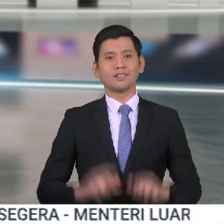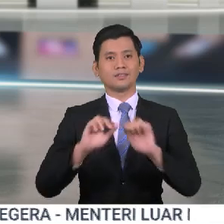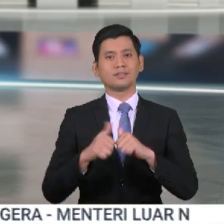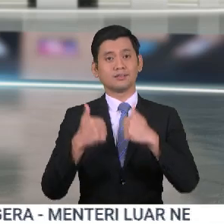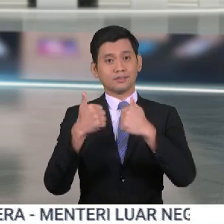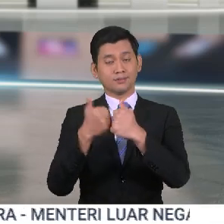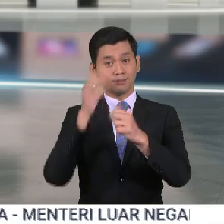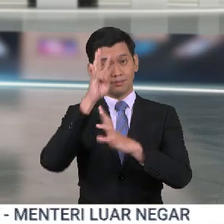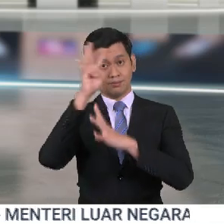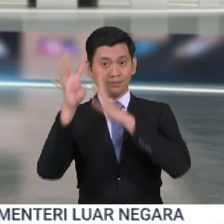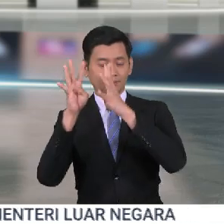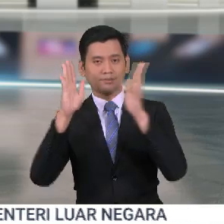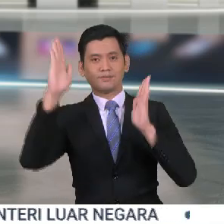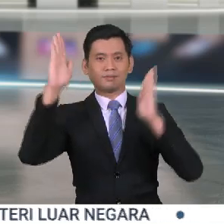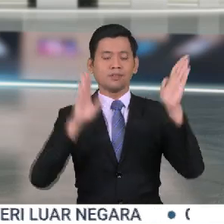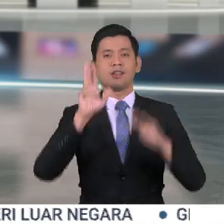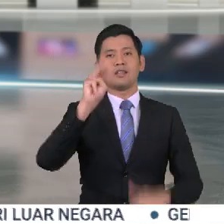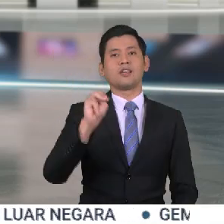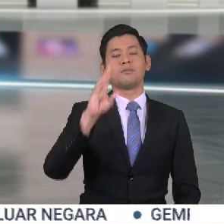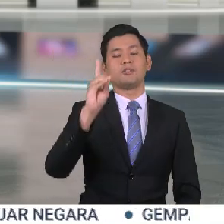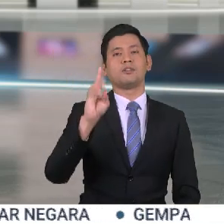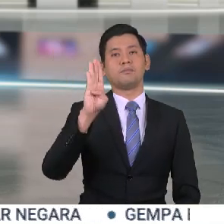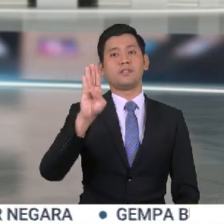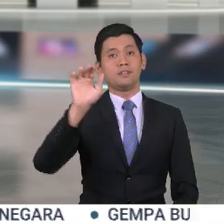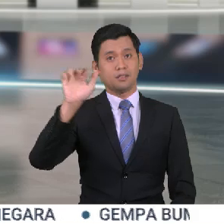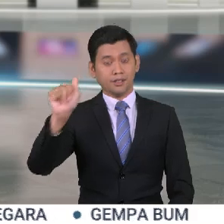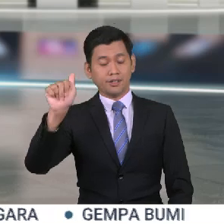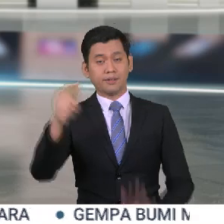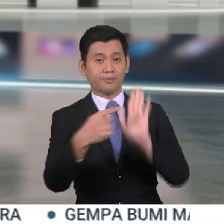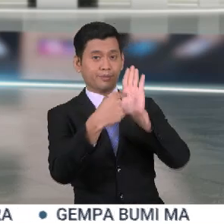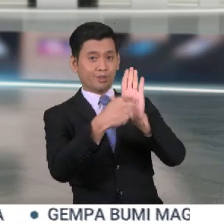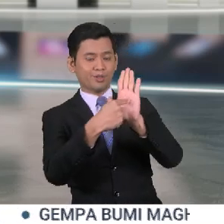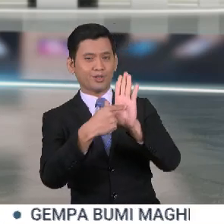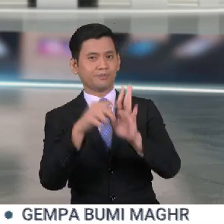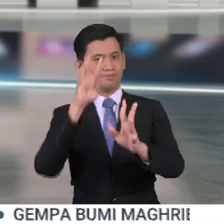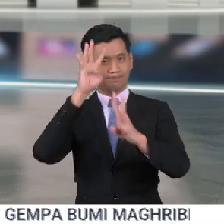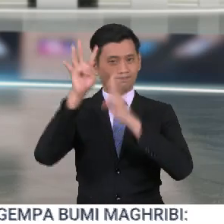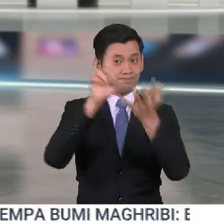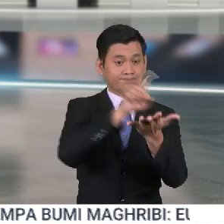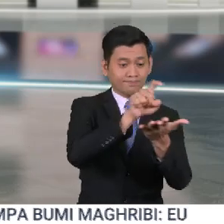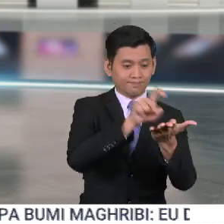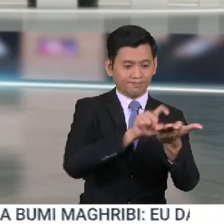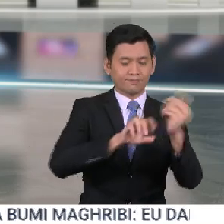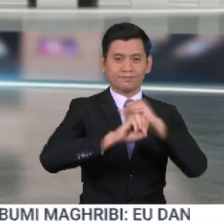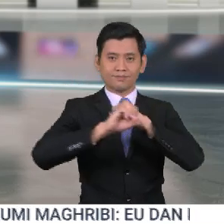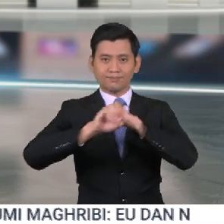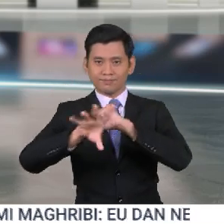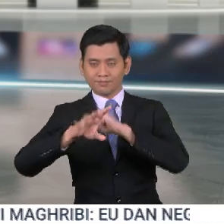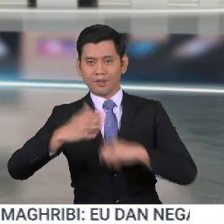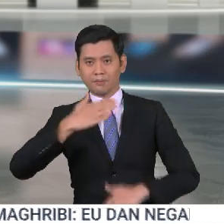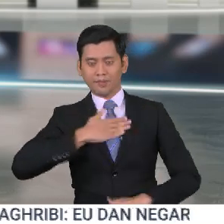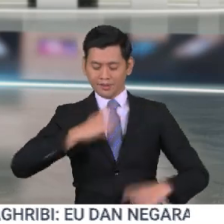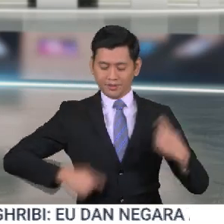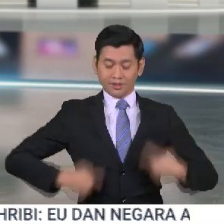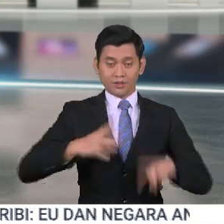Persatuan Pereka Bumi Putera Malaysia MBDA mengetengahkan rekaan batik menerusi kempen My Gaya Month